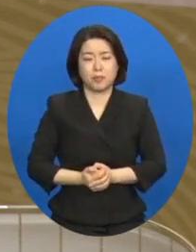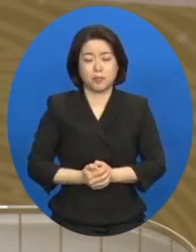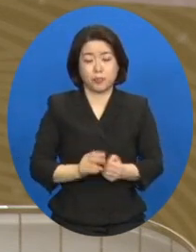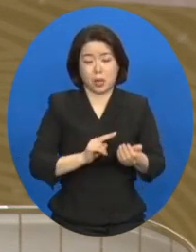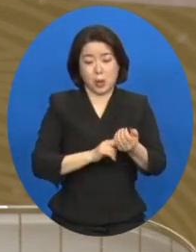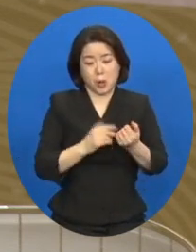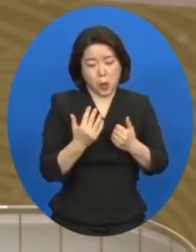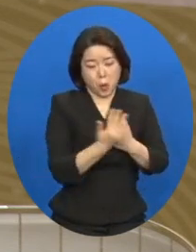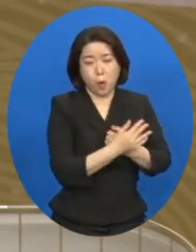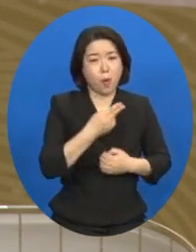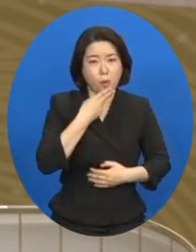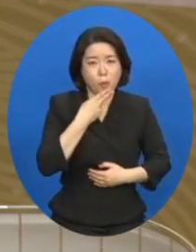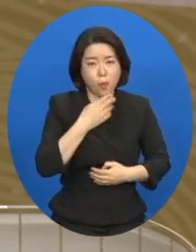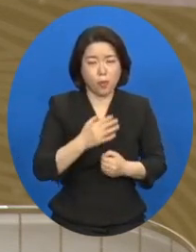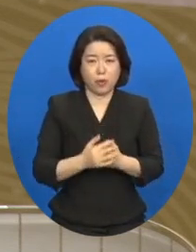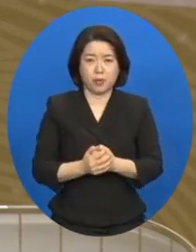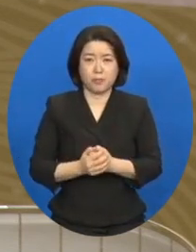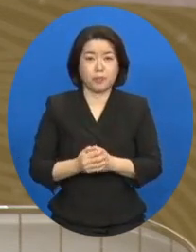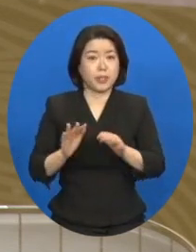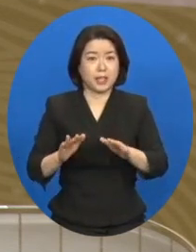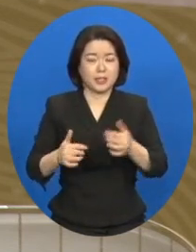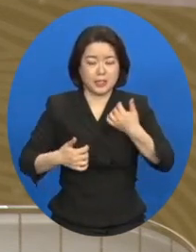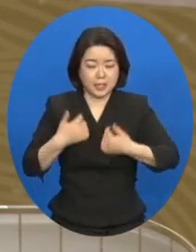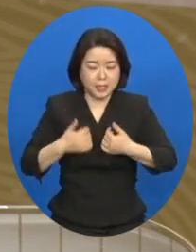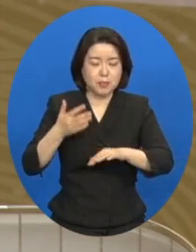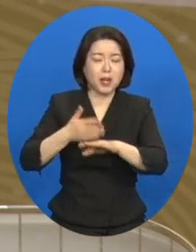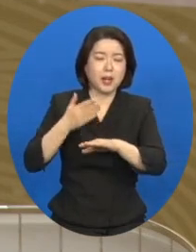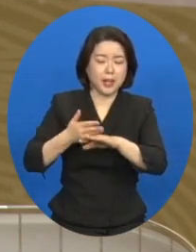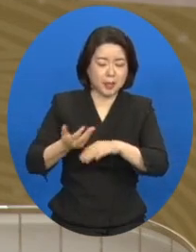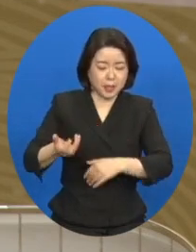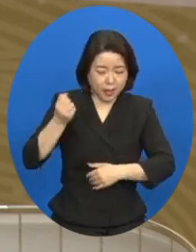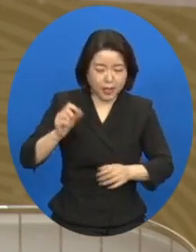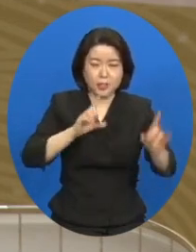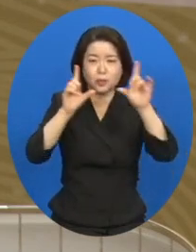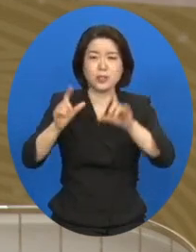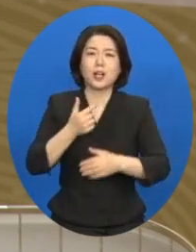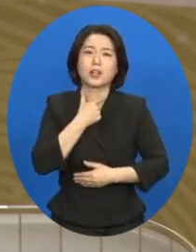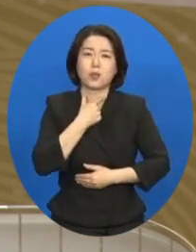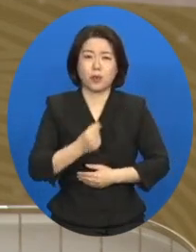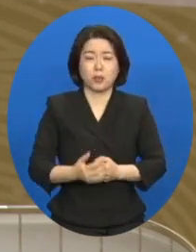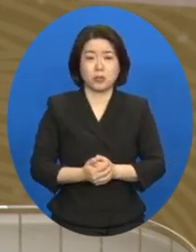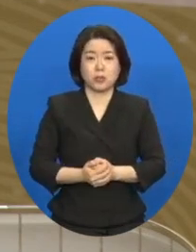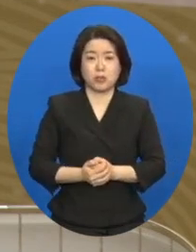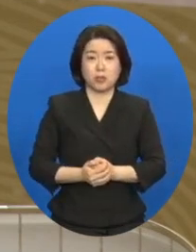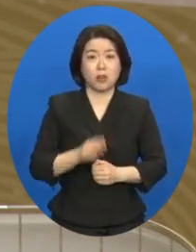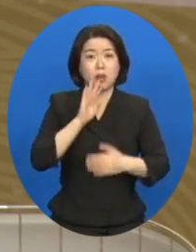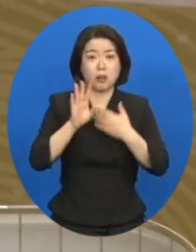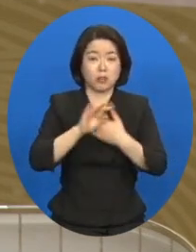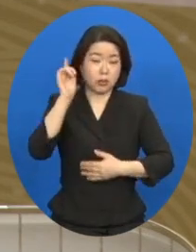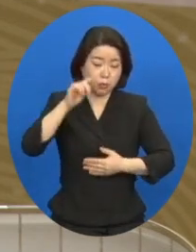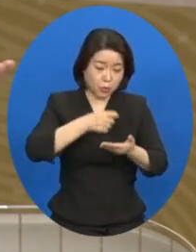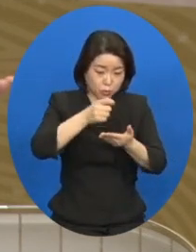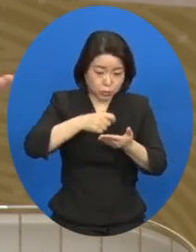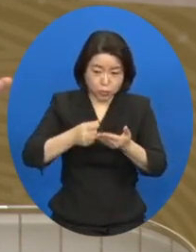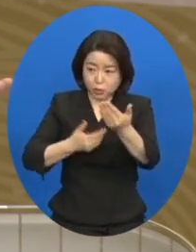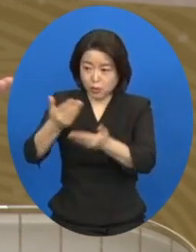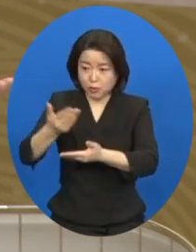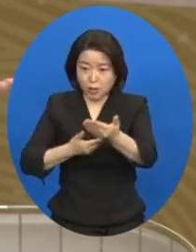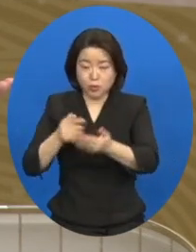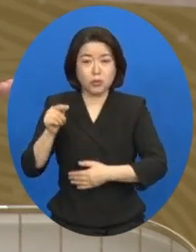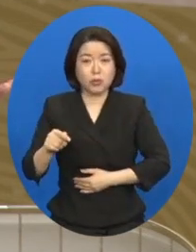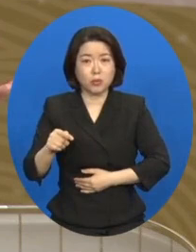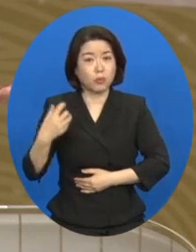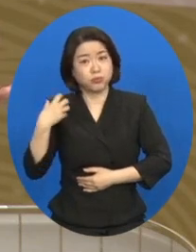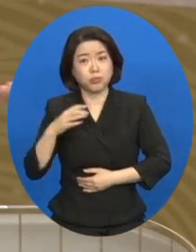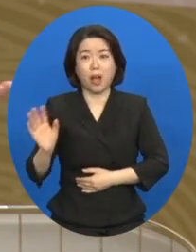것도 없고 이제는 기쁨과 감사로 살기 원합니다. 그러면 동행일기 나누는 게 뭐가 문제예요?